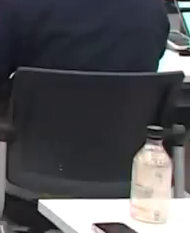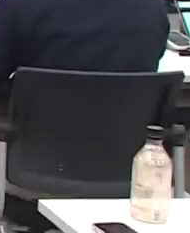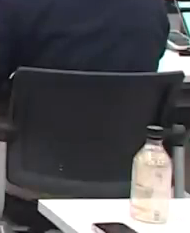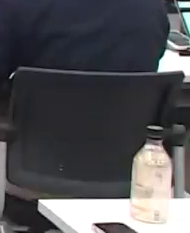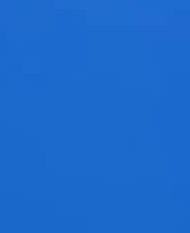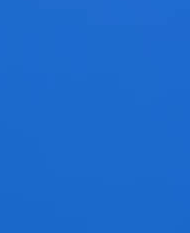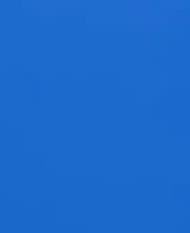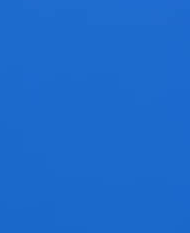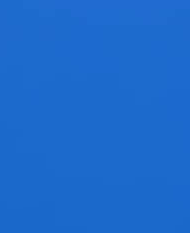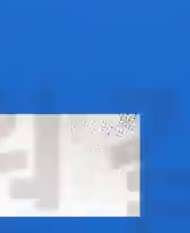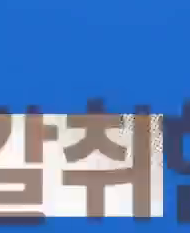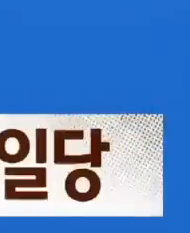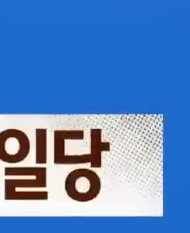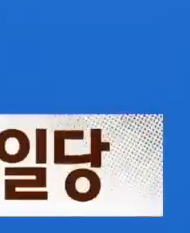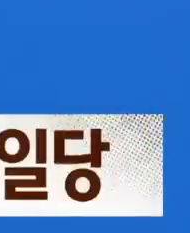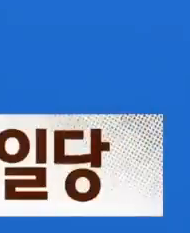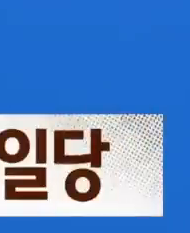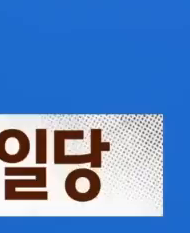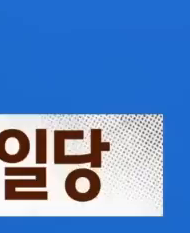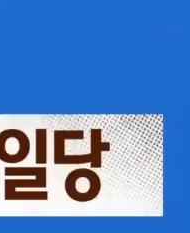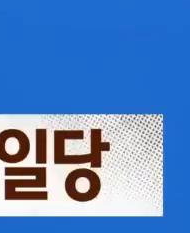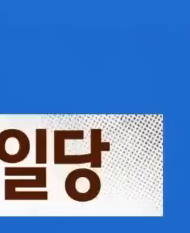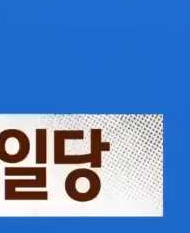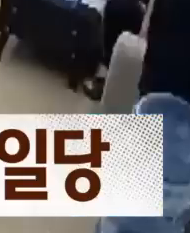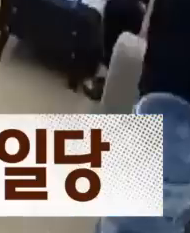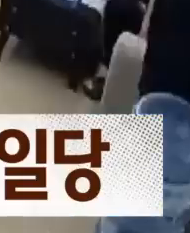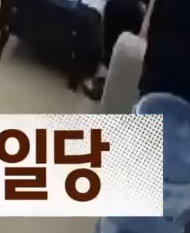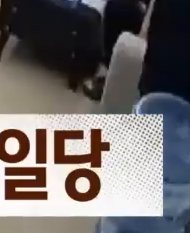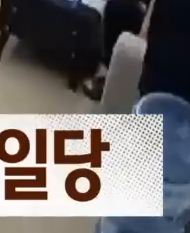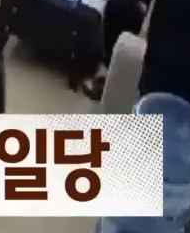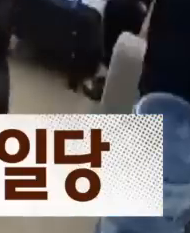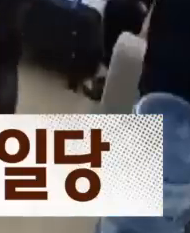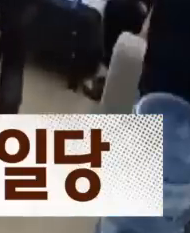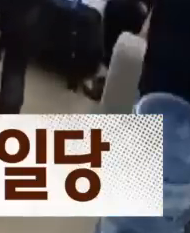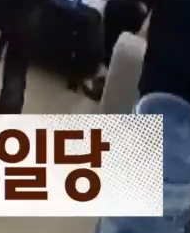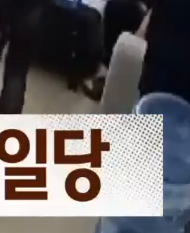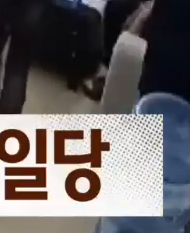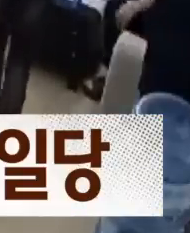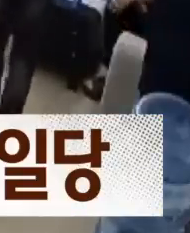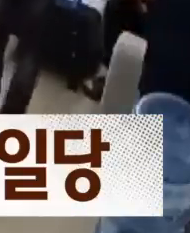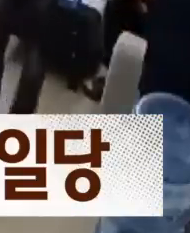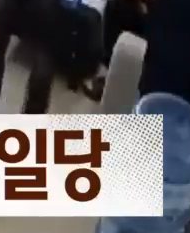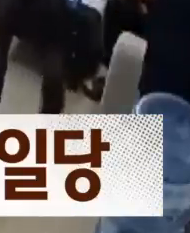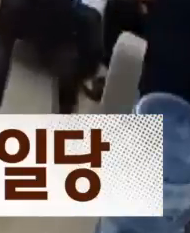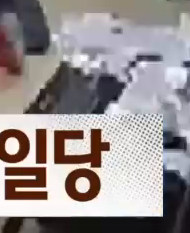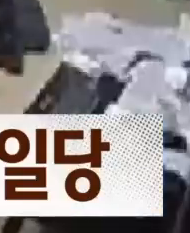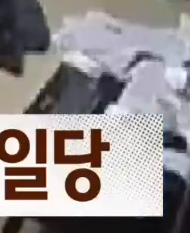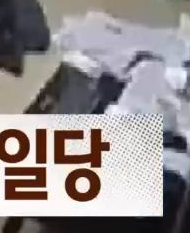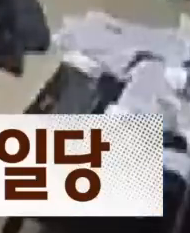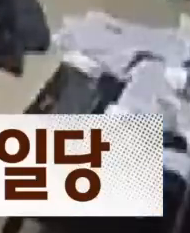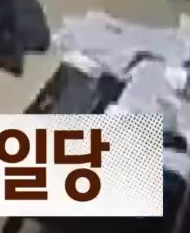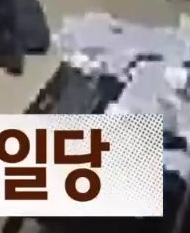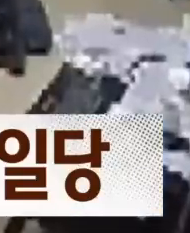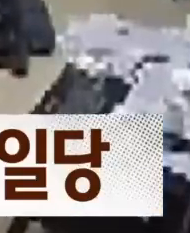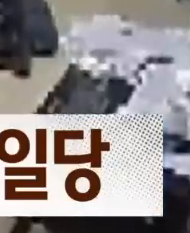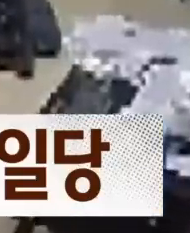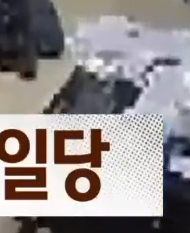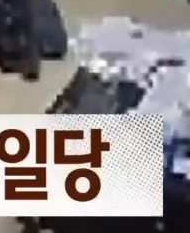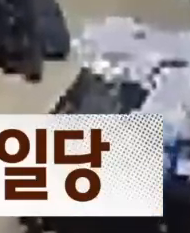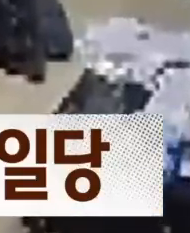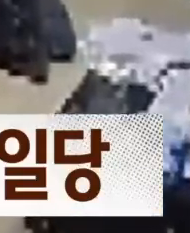코인 트레이딩을 명목으로 피해자로부터 146억 원을 갈취하고 감금과 폭행까지 한 일당이